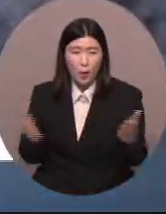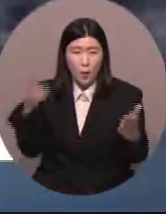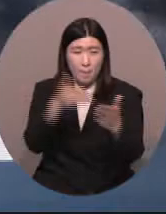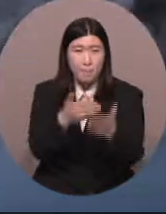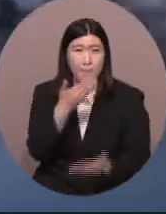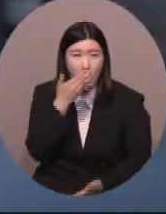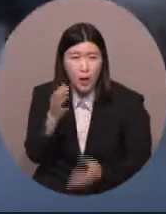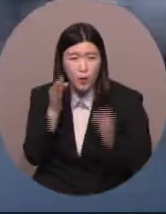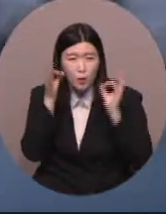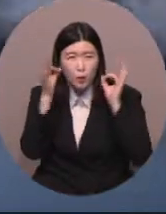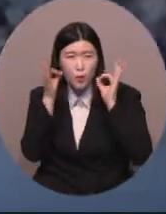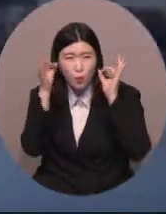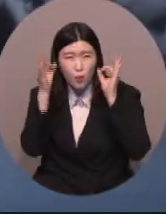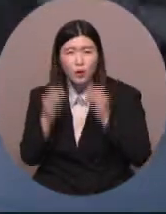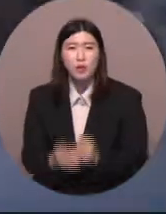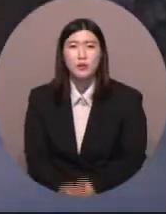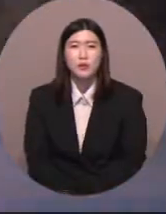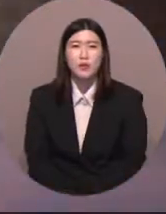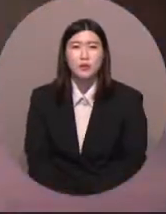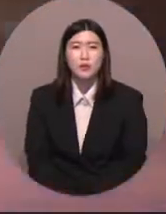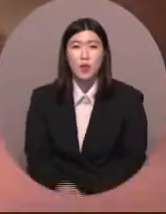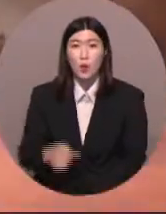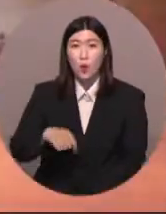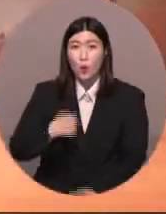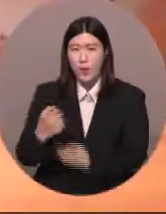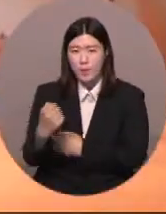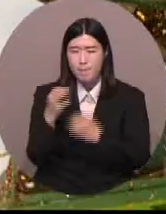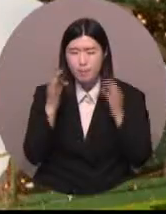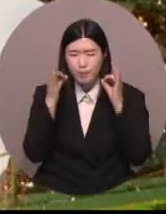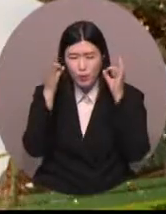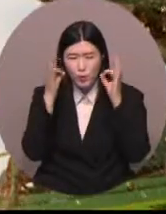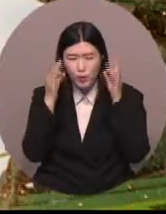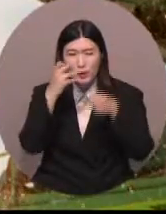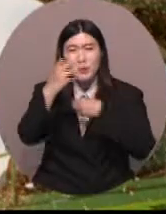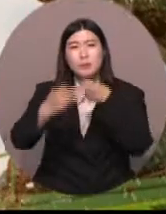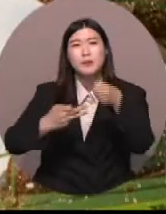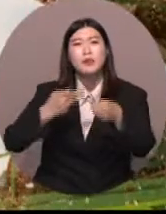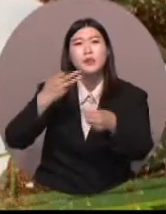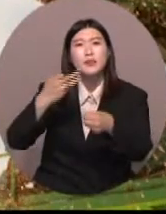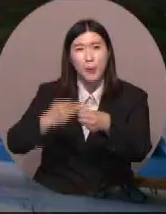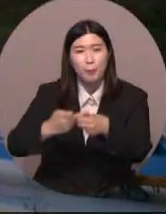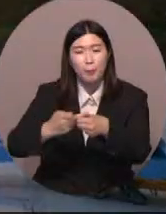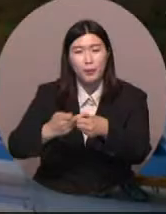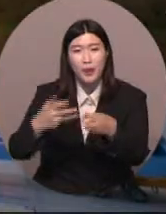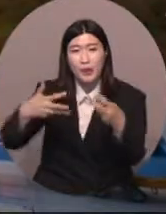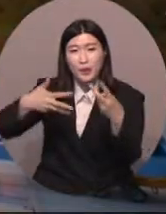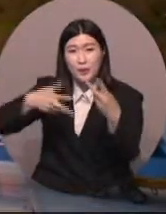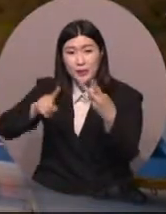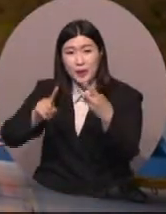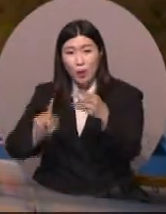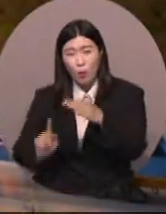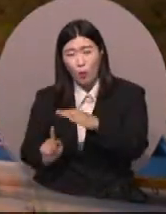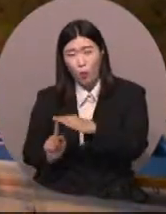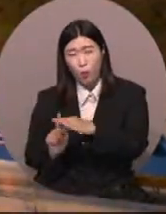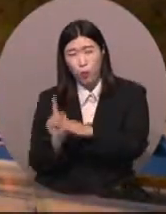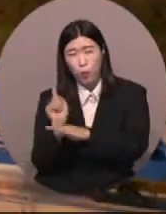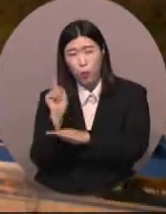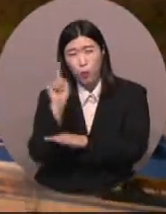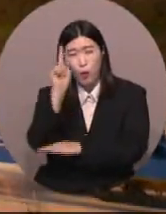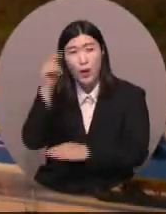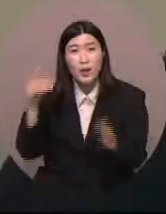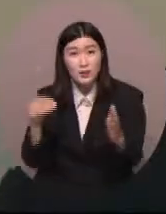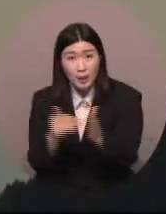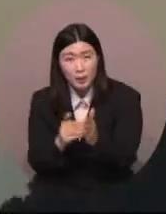있도록 13년에 걸쳐 독자 기술로 발사체를 만드는 누리호 사업이 2차 발사로 마무리되는 만큼